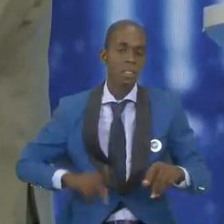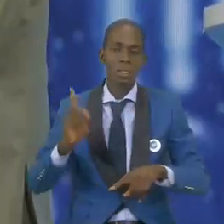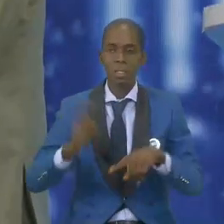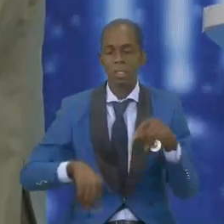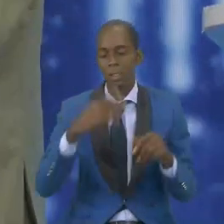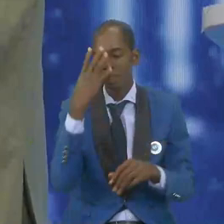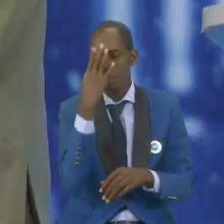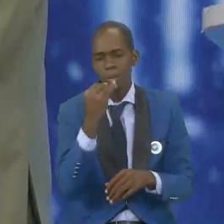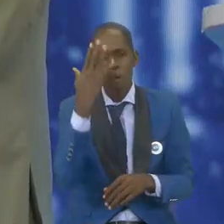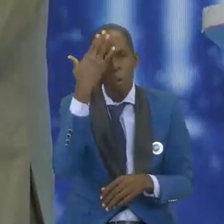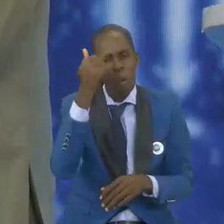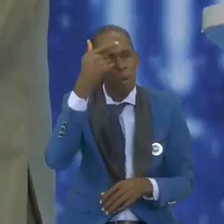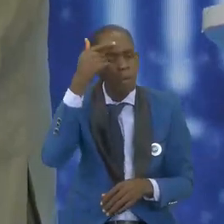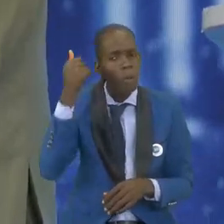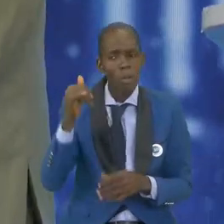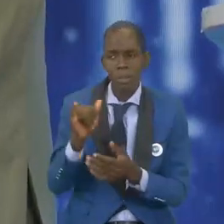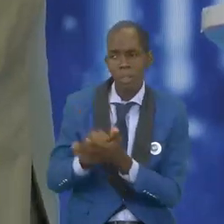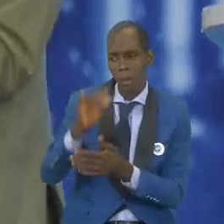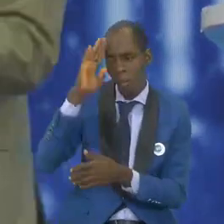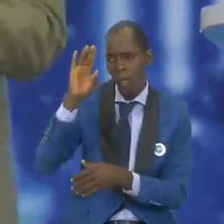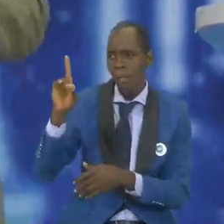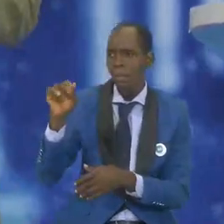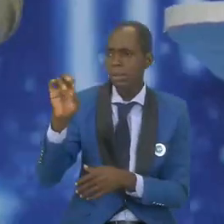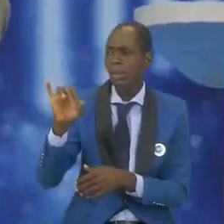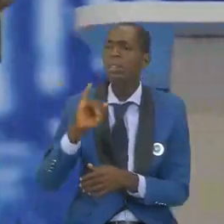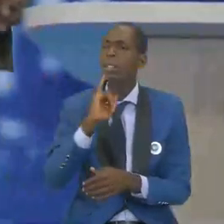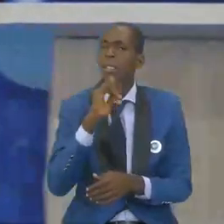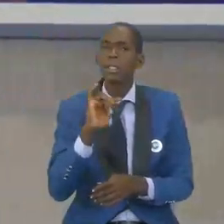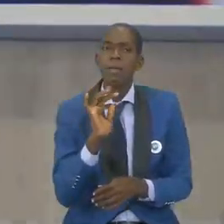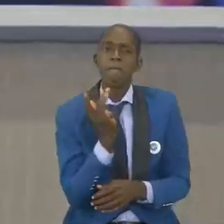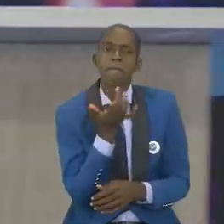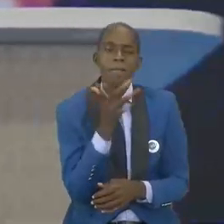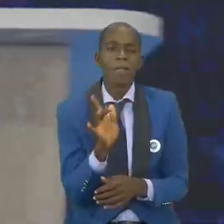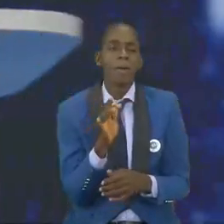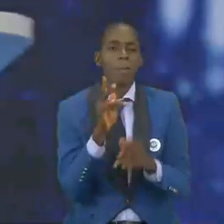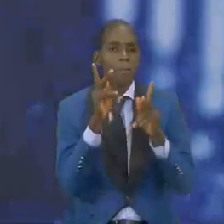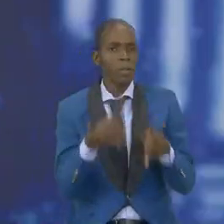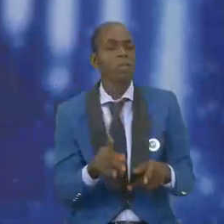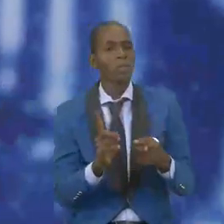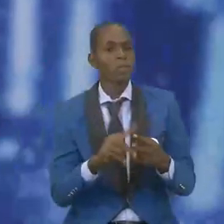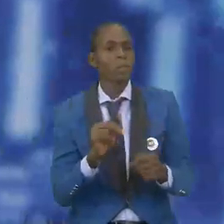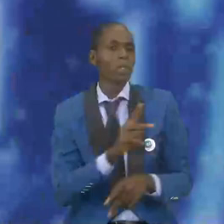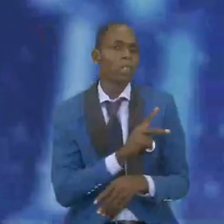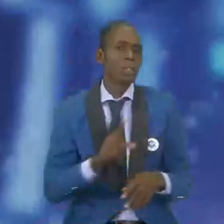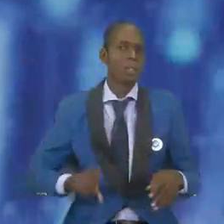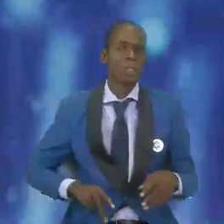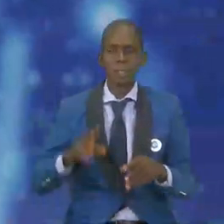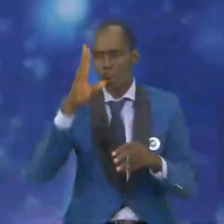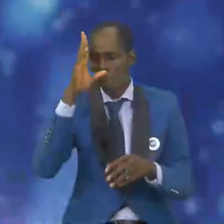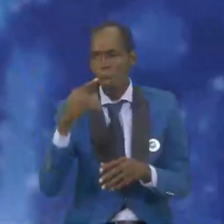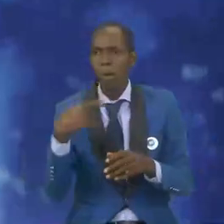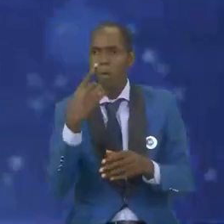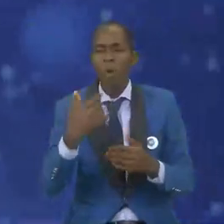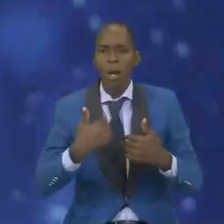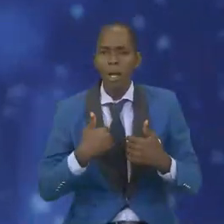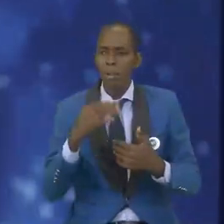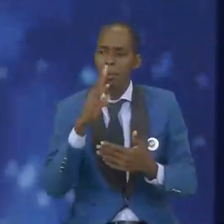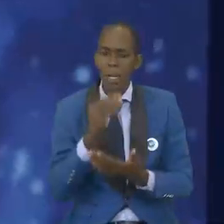Il s'est éloigné de tout instrument de musique. Parce que Daniel, son favori, le prophète, le juste,